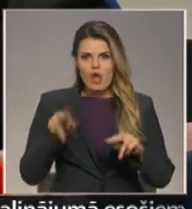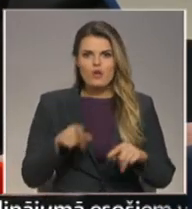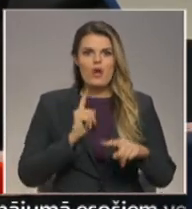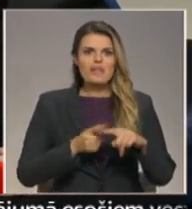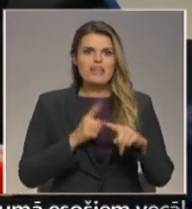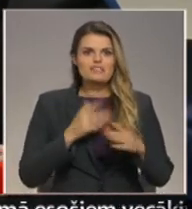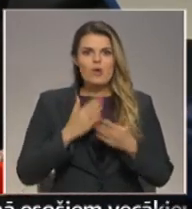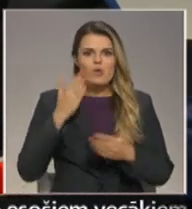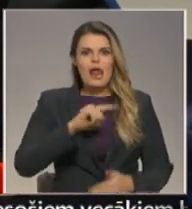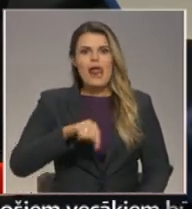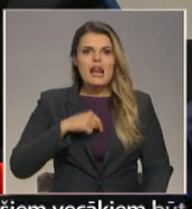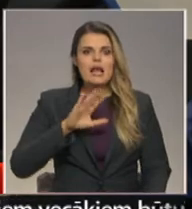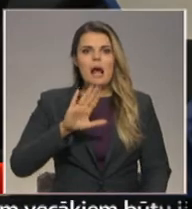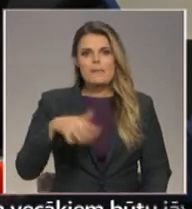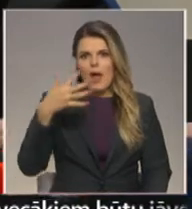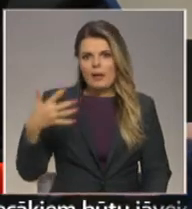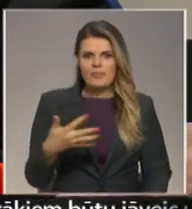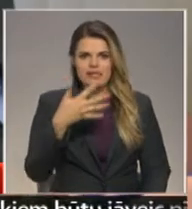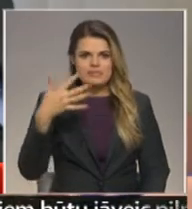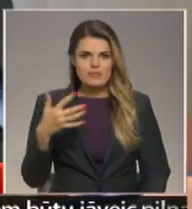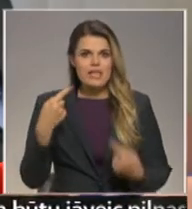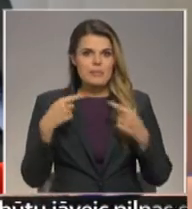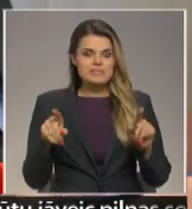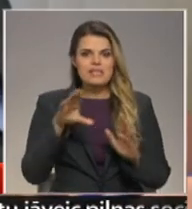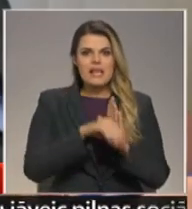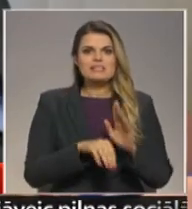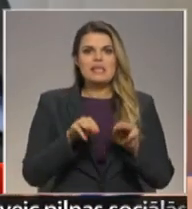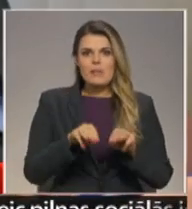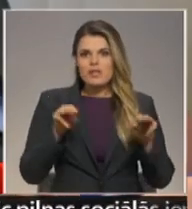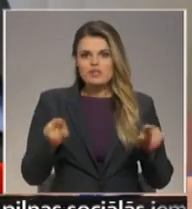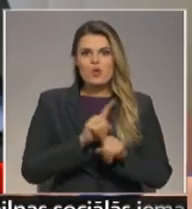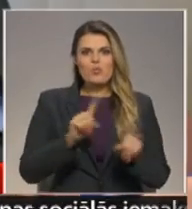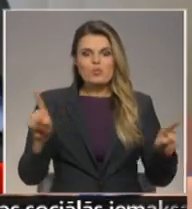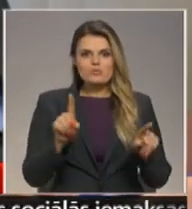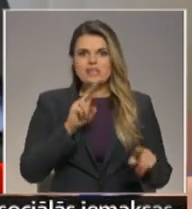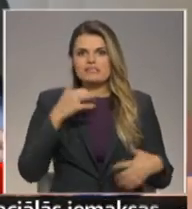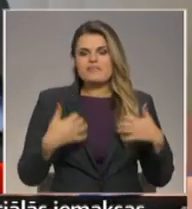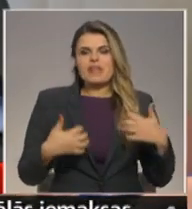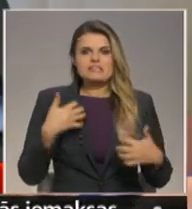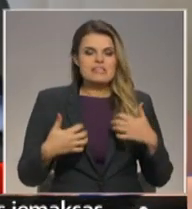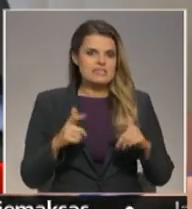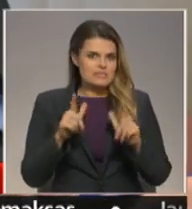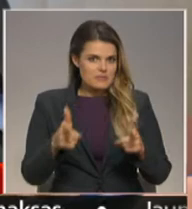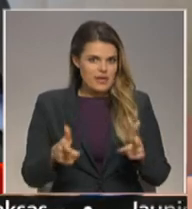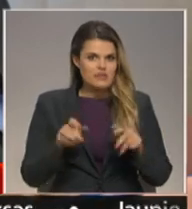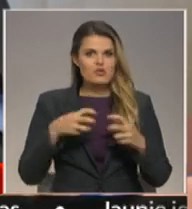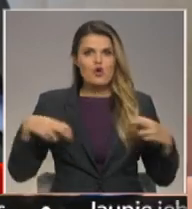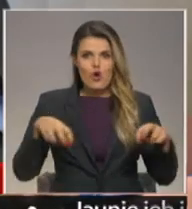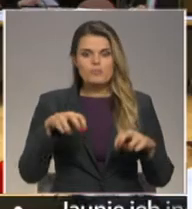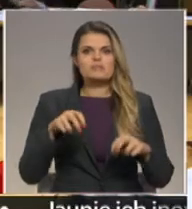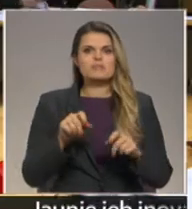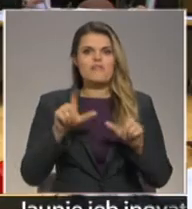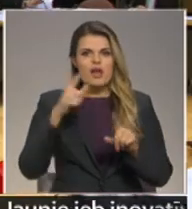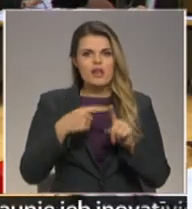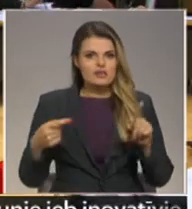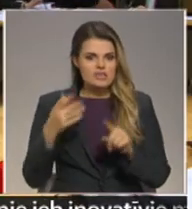un nedrīkstētu notikt ilgāk par 5 gadiem. Citas iesaistītās ministrijas gan uzreiz nesteidzās piedāvājumam piekrista komisijā vairāk